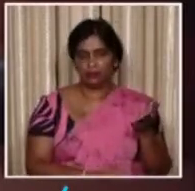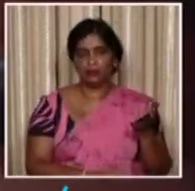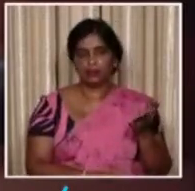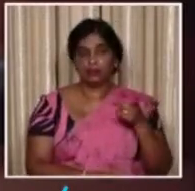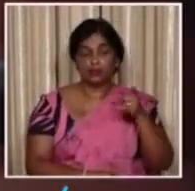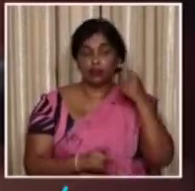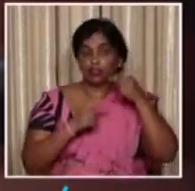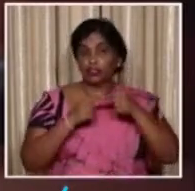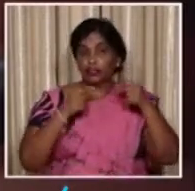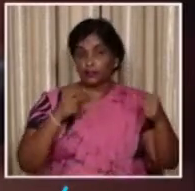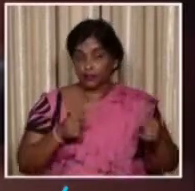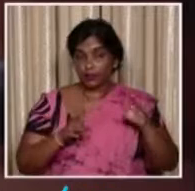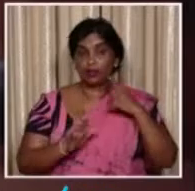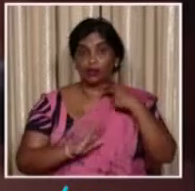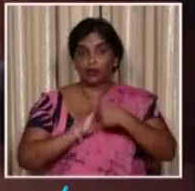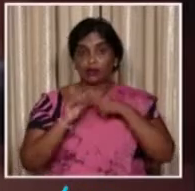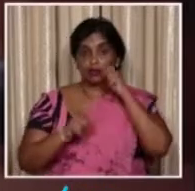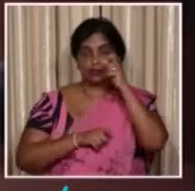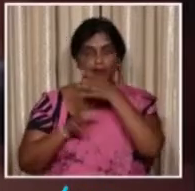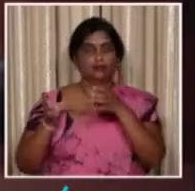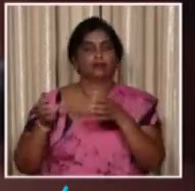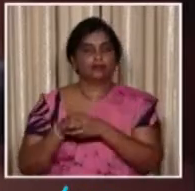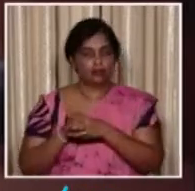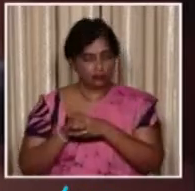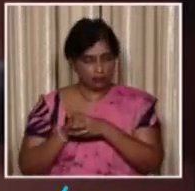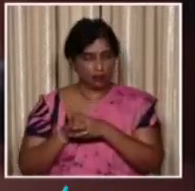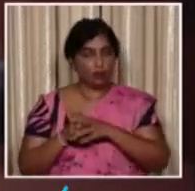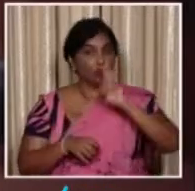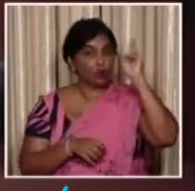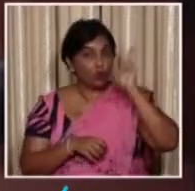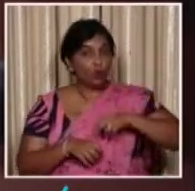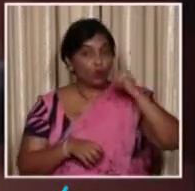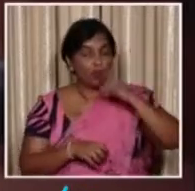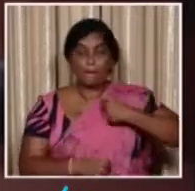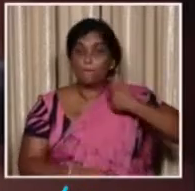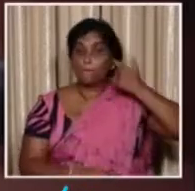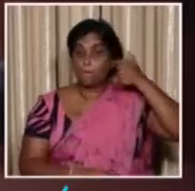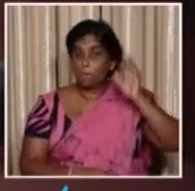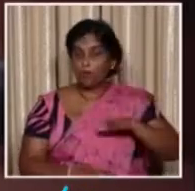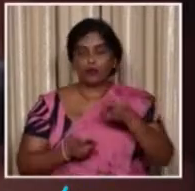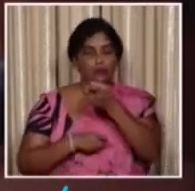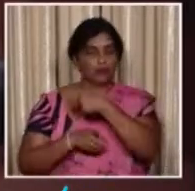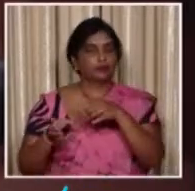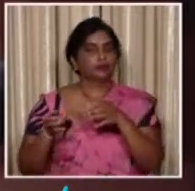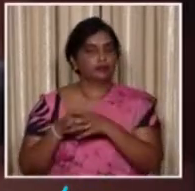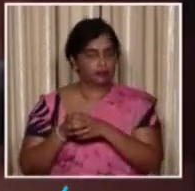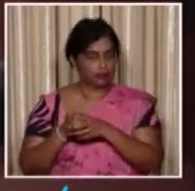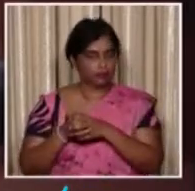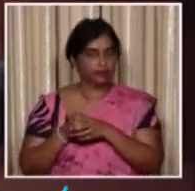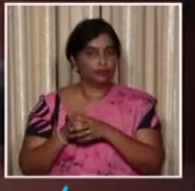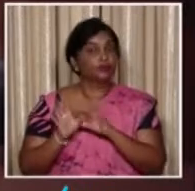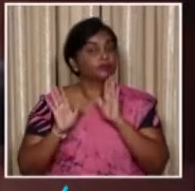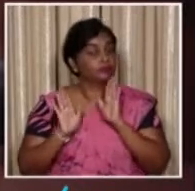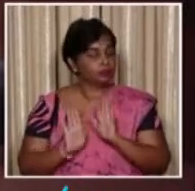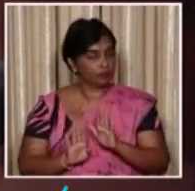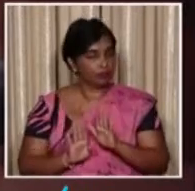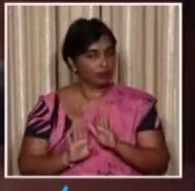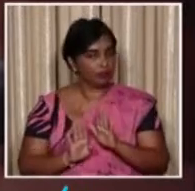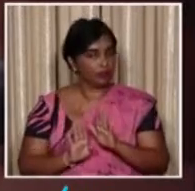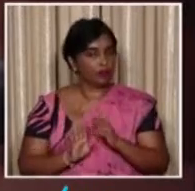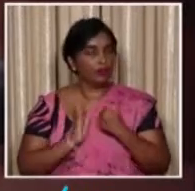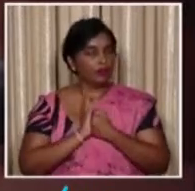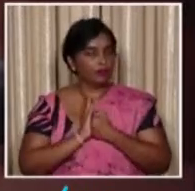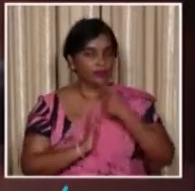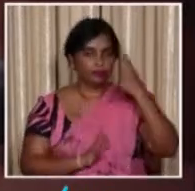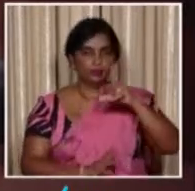टेरे वो इन्ना मेराटे जनतावगे पिल जयग्रहणयन् अपेक्षावें इन्न पिल नमुत गरु